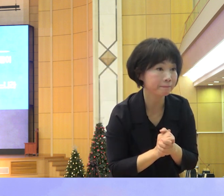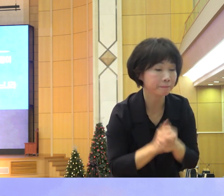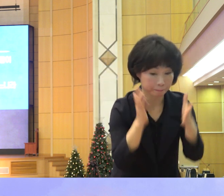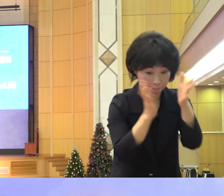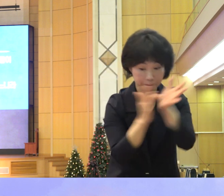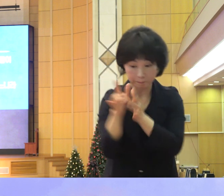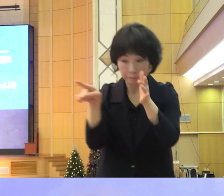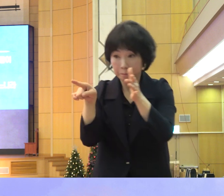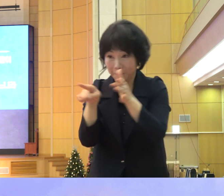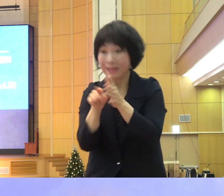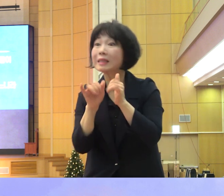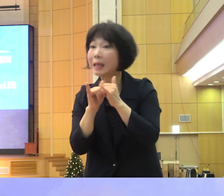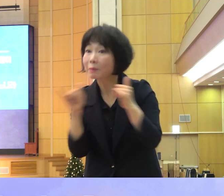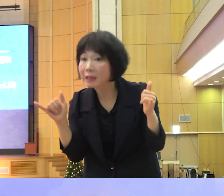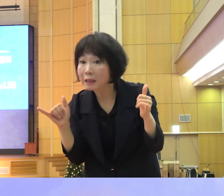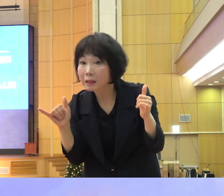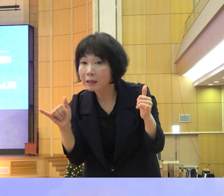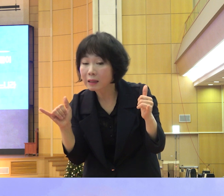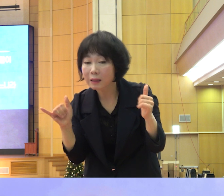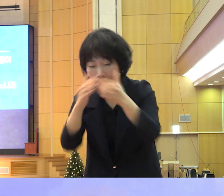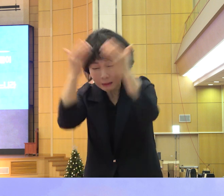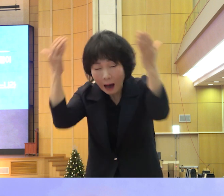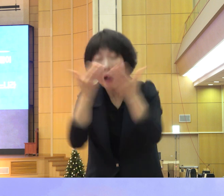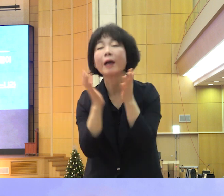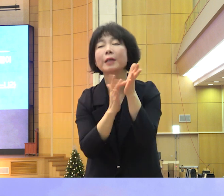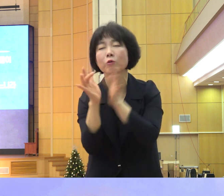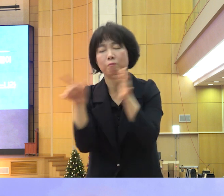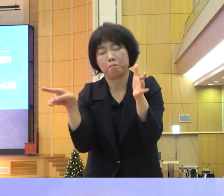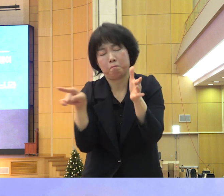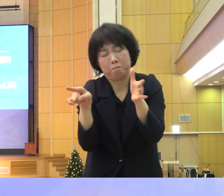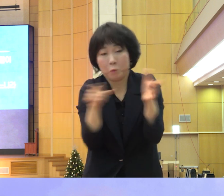믿는 사람들이 다 예수 믿고,